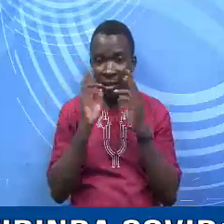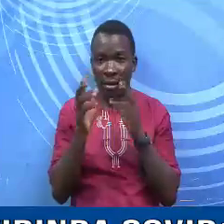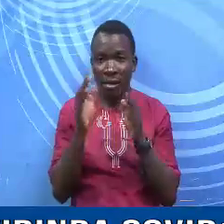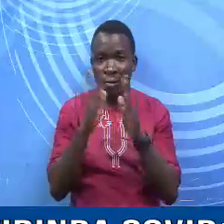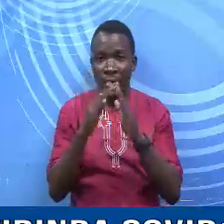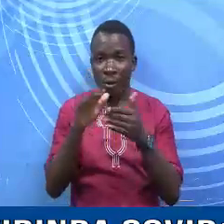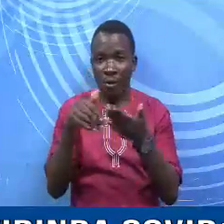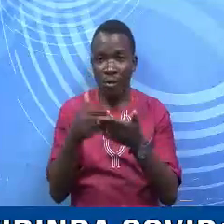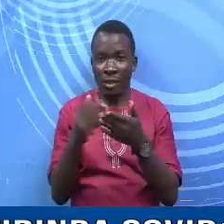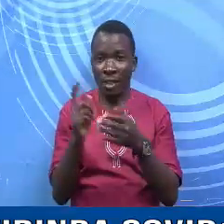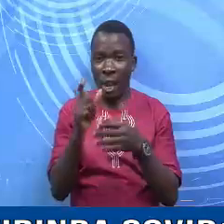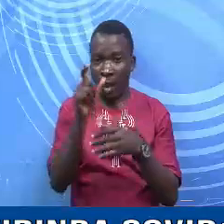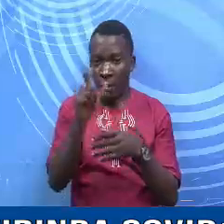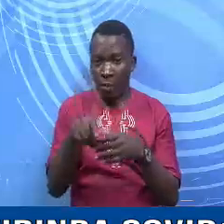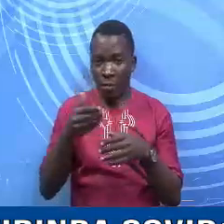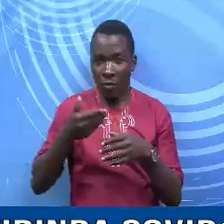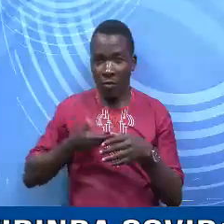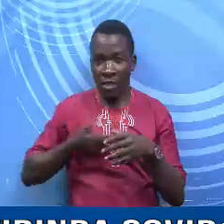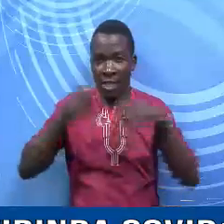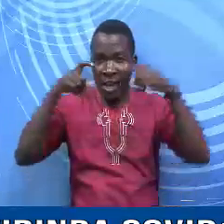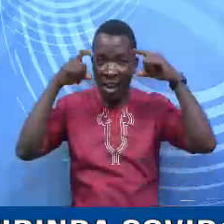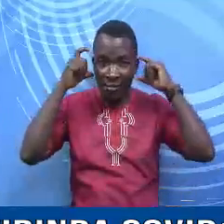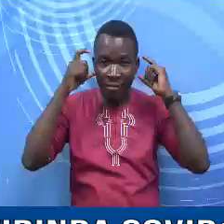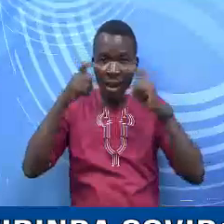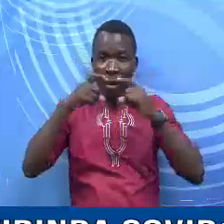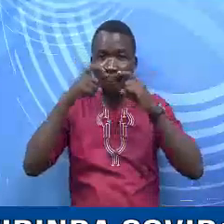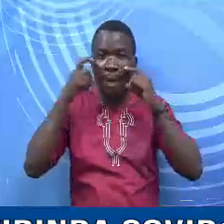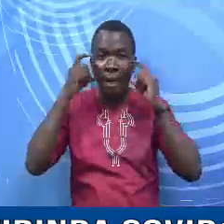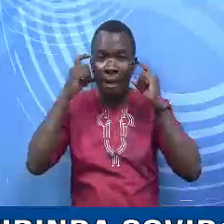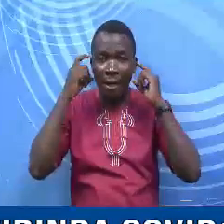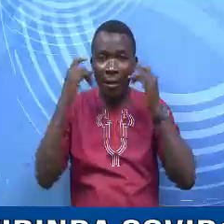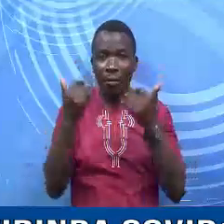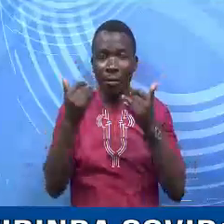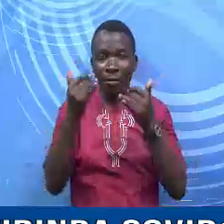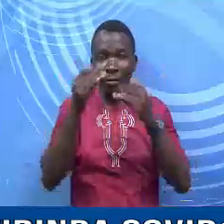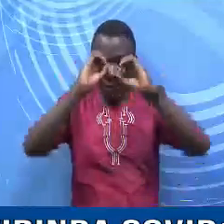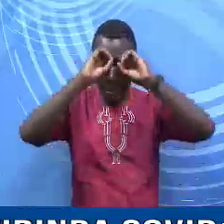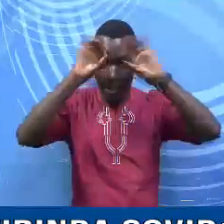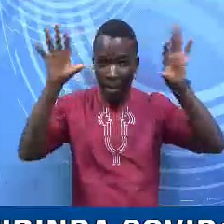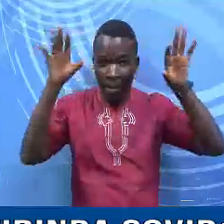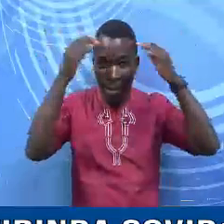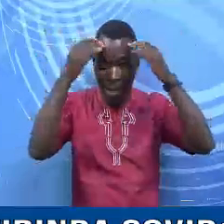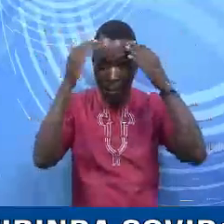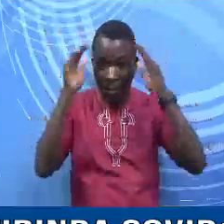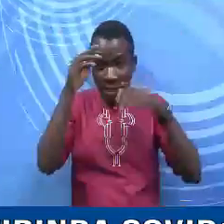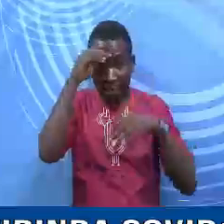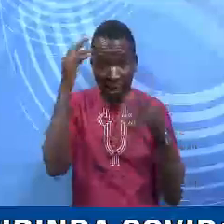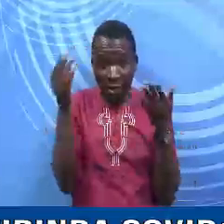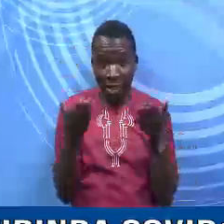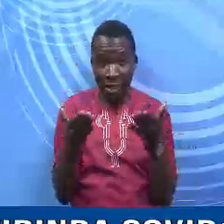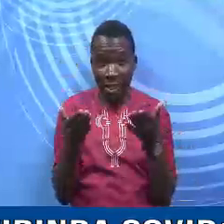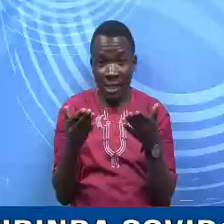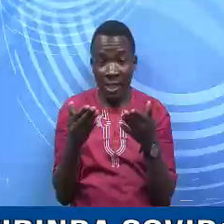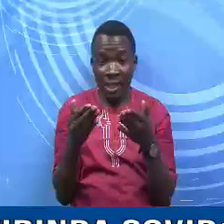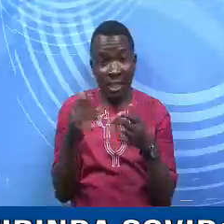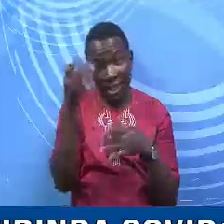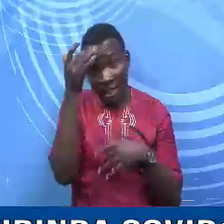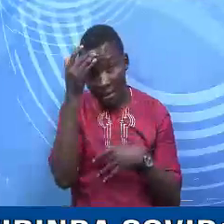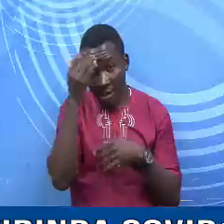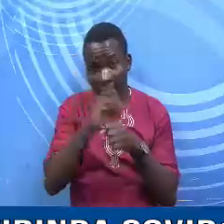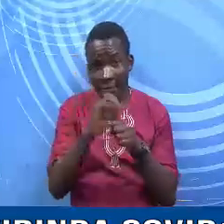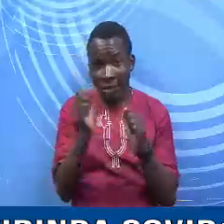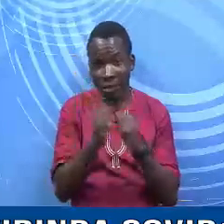agapfukamunwa barabwambaraga nuko ubwo bukeye sinzi impamvu iyo bukeye ntimukambara icyorezo cya